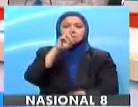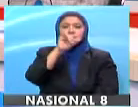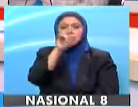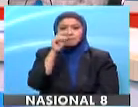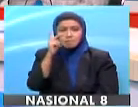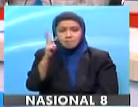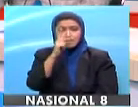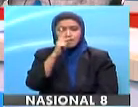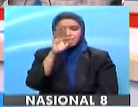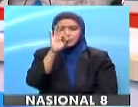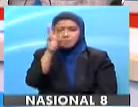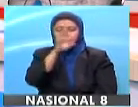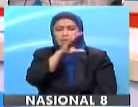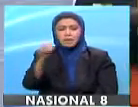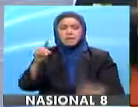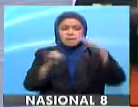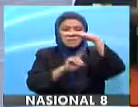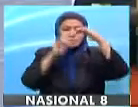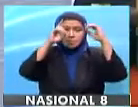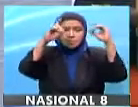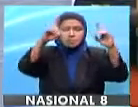pendidikan kebangsaan.